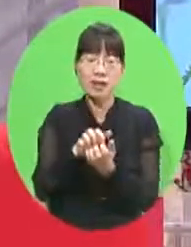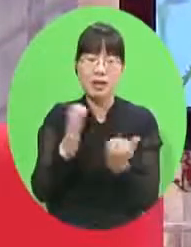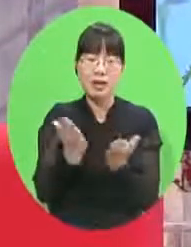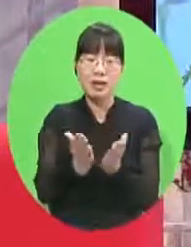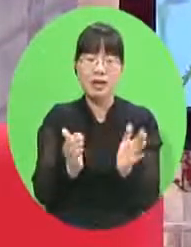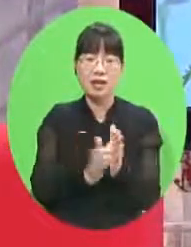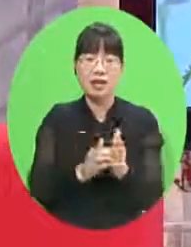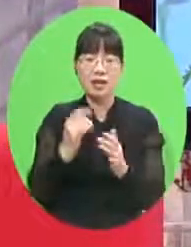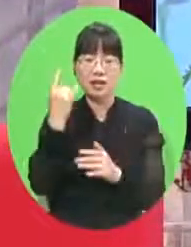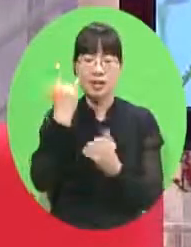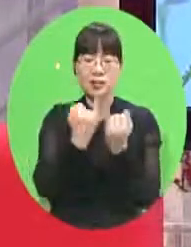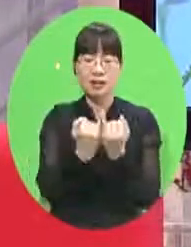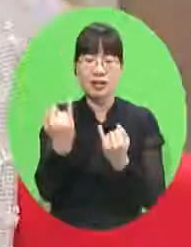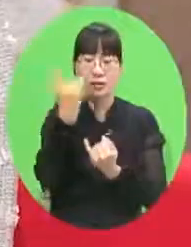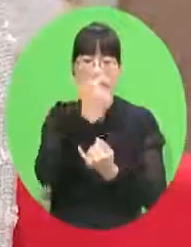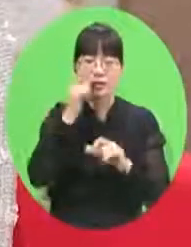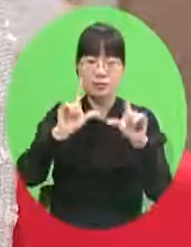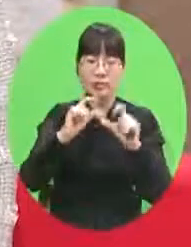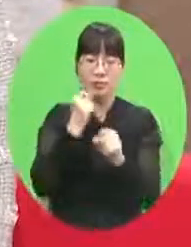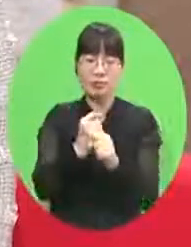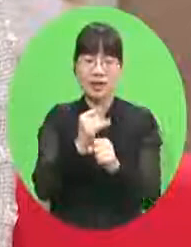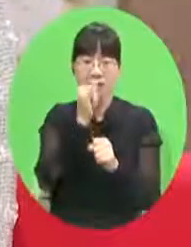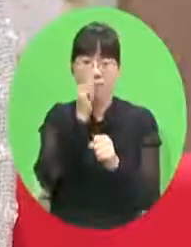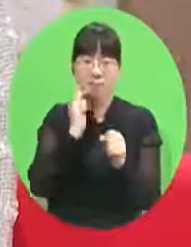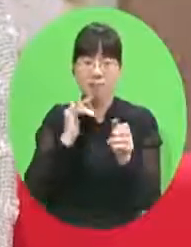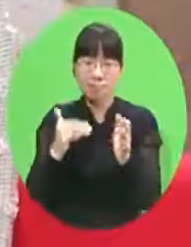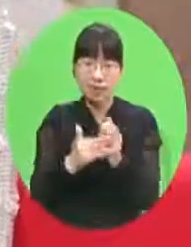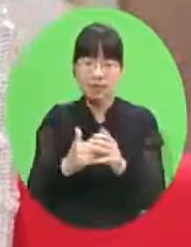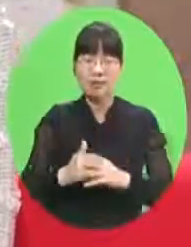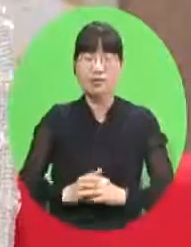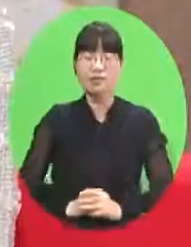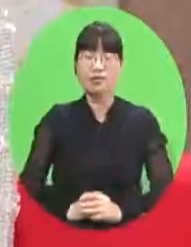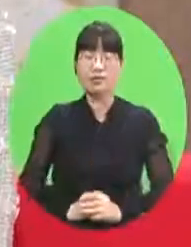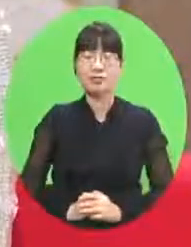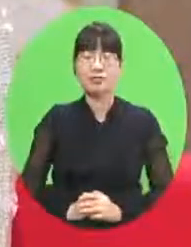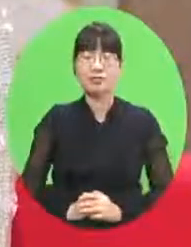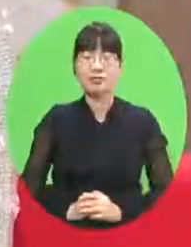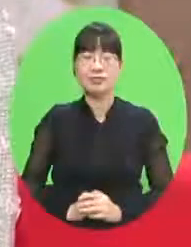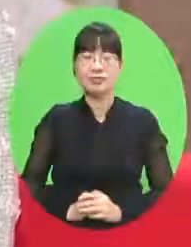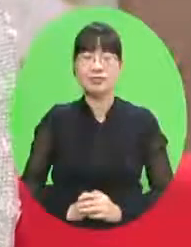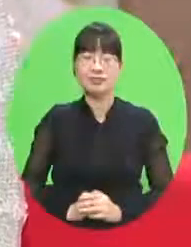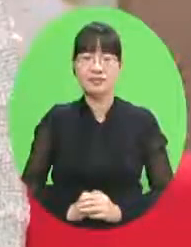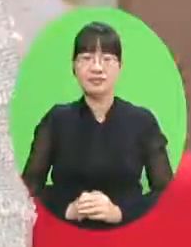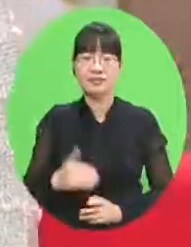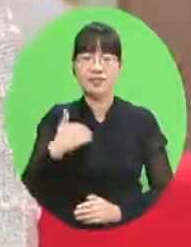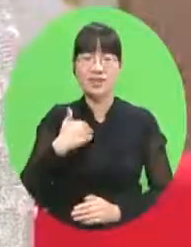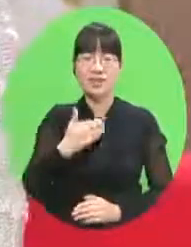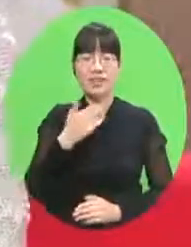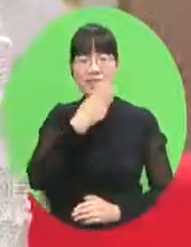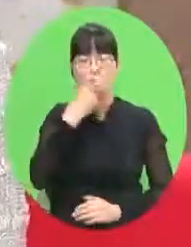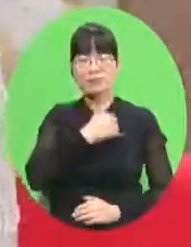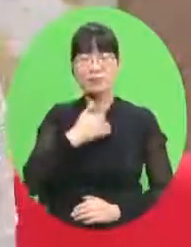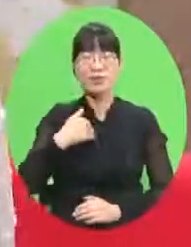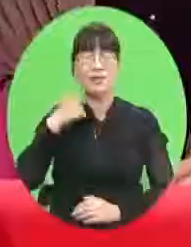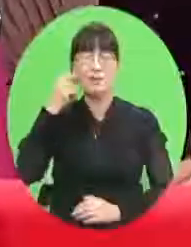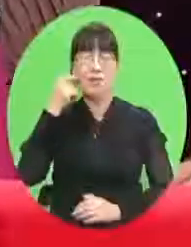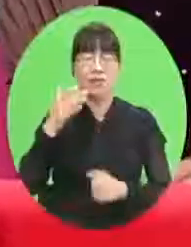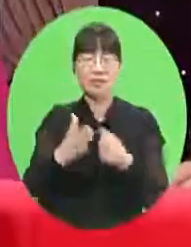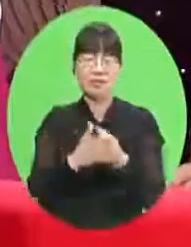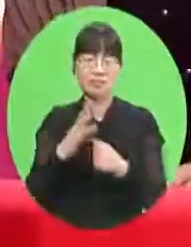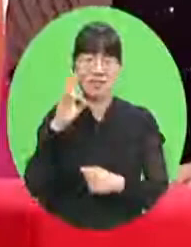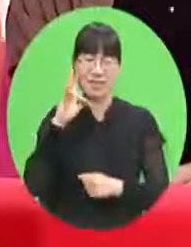일단 미인이 될수 있는 얼굴 털 형성이 되죠. 아, 정말요? 예. 그래서 잠을 충분히 못 자세요. 예. 아, 그 정도가 괜찮은